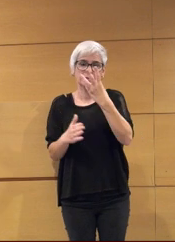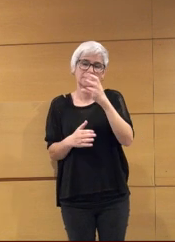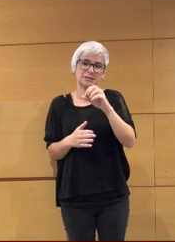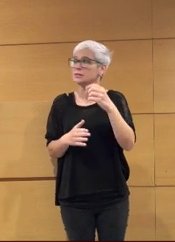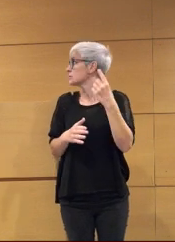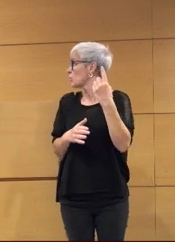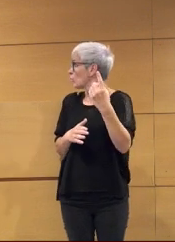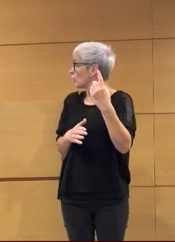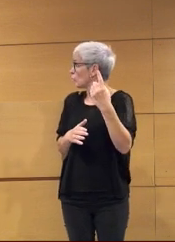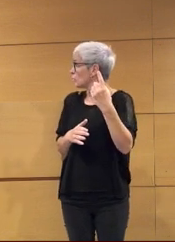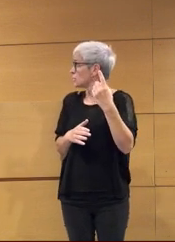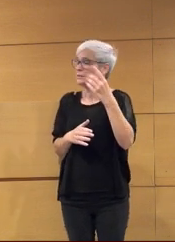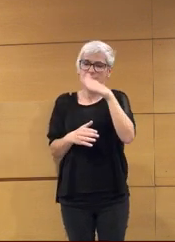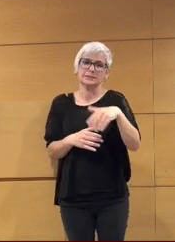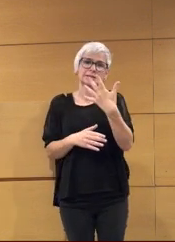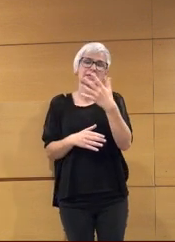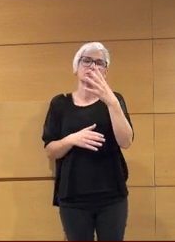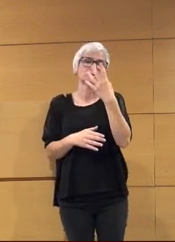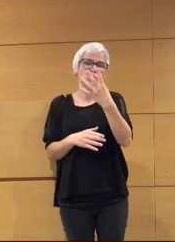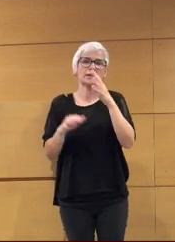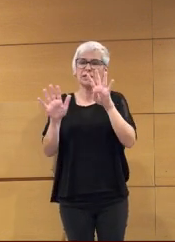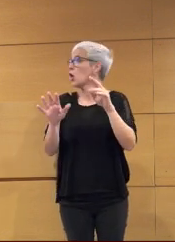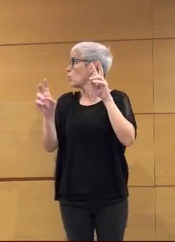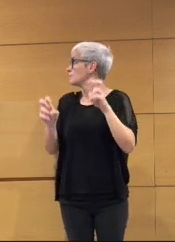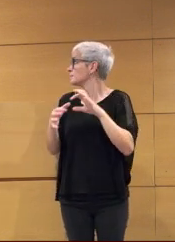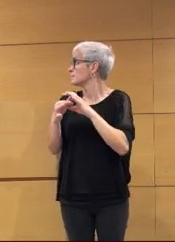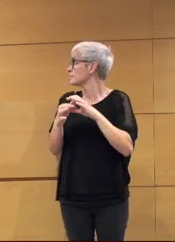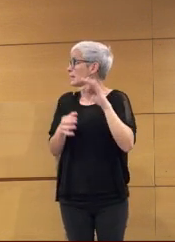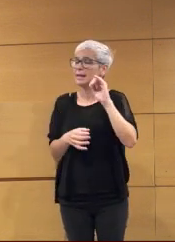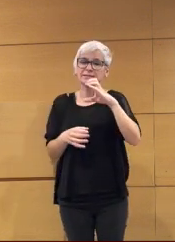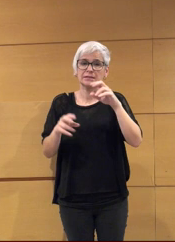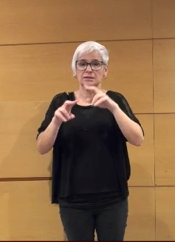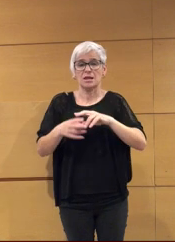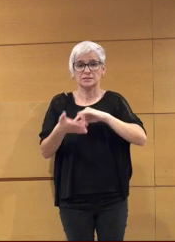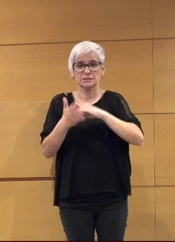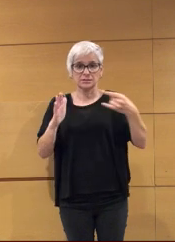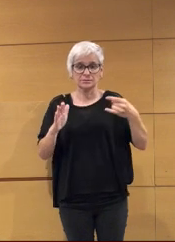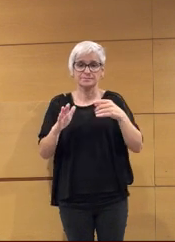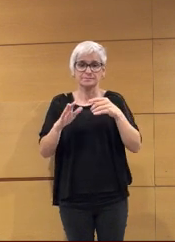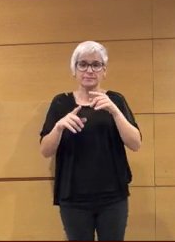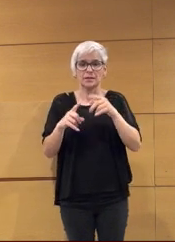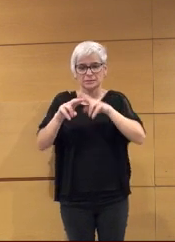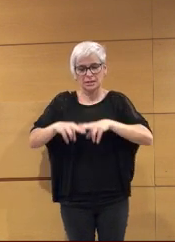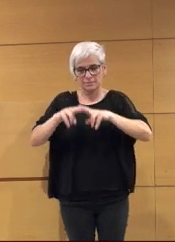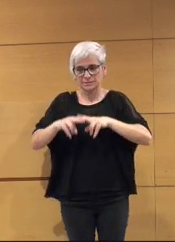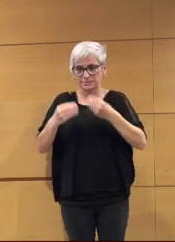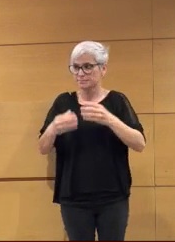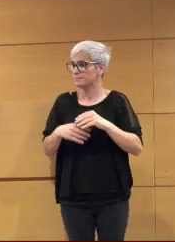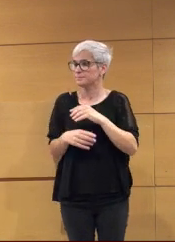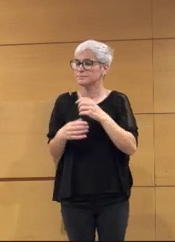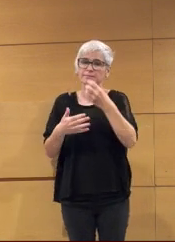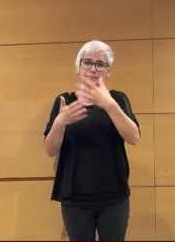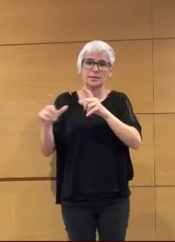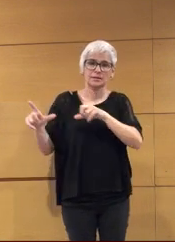301-549 sobre TIC. Llavors, això s'ha d'estar revisat a final de l'any que ve. Aquesta és la que